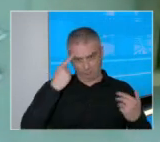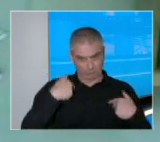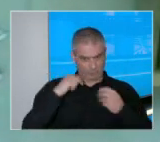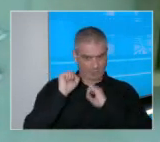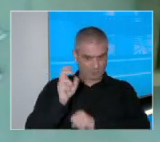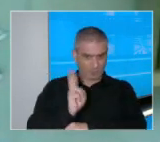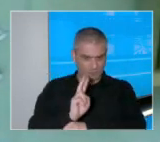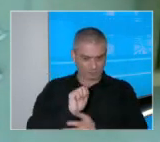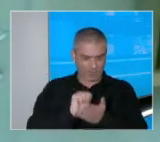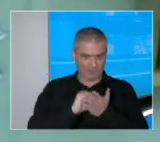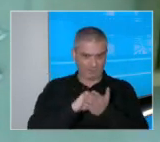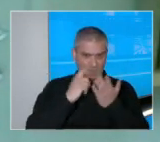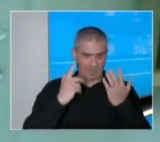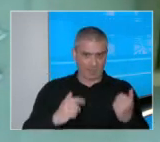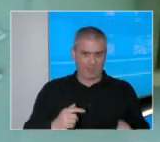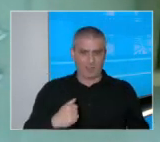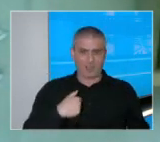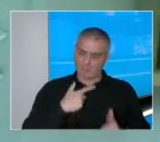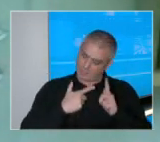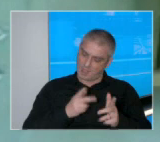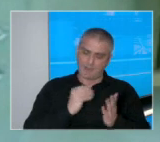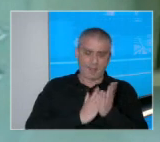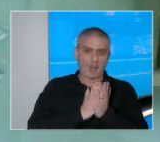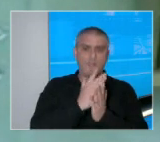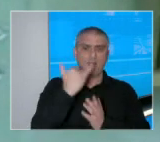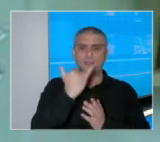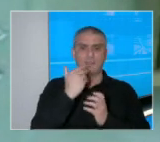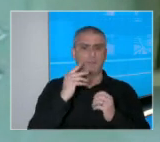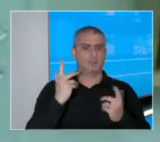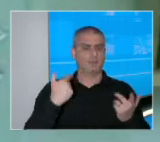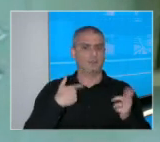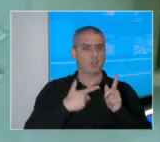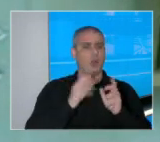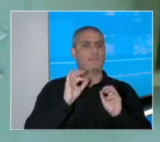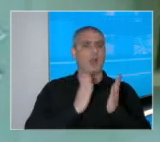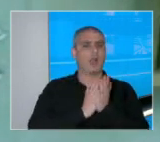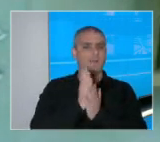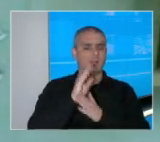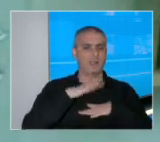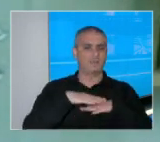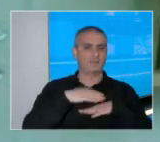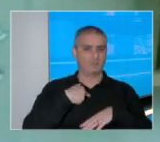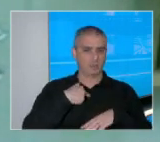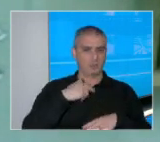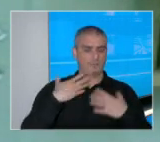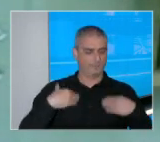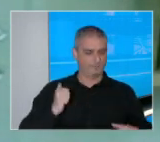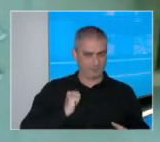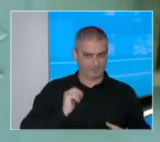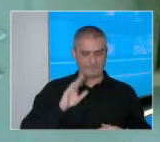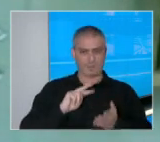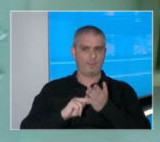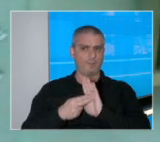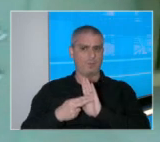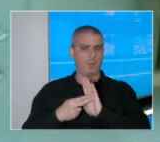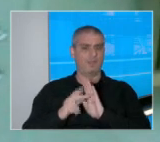תומך בשקר? חס וחלילה. אני נלחם על האמת, תמיד הייתי לוחם עבור האמת, גם בתפקידיי במדים וגם